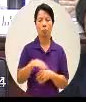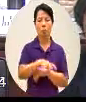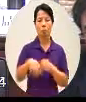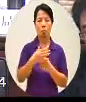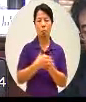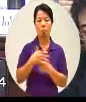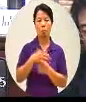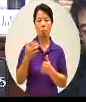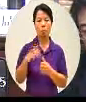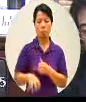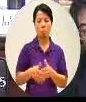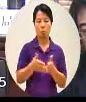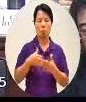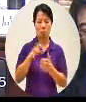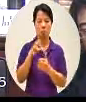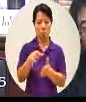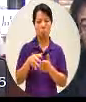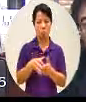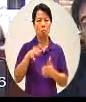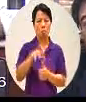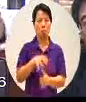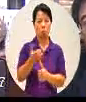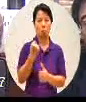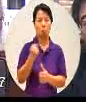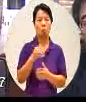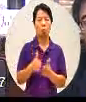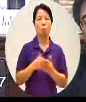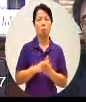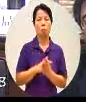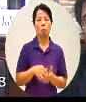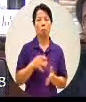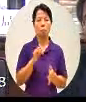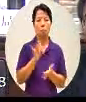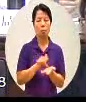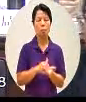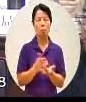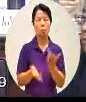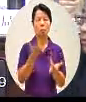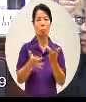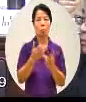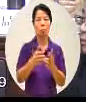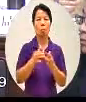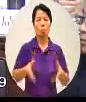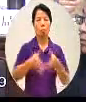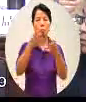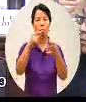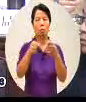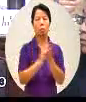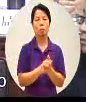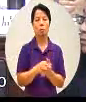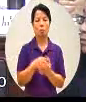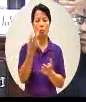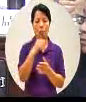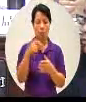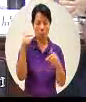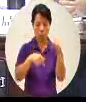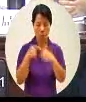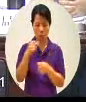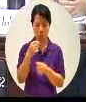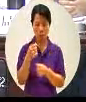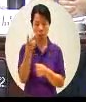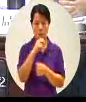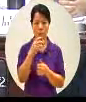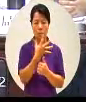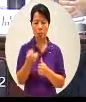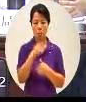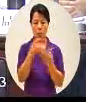因为那个戴澳新哈，就是焚化炉的一个稳定，确实是戴澳新检测出来这个数据具有